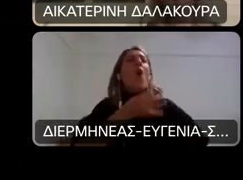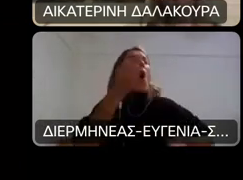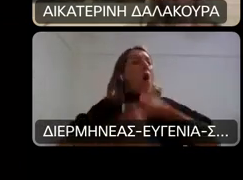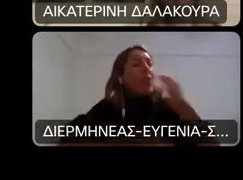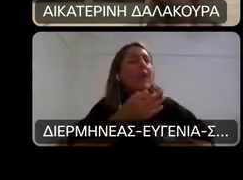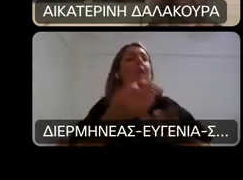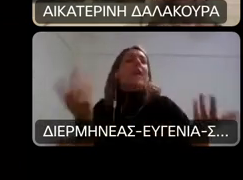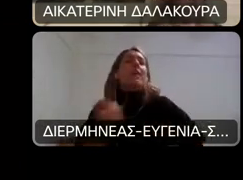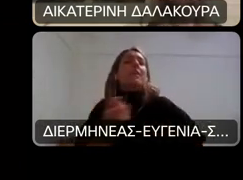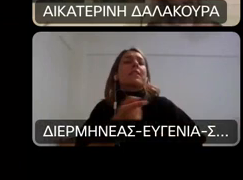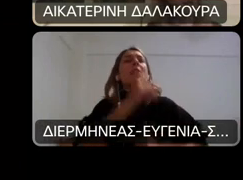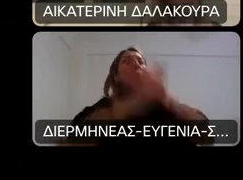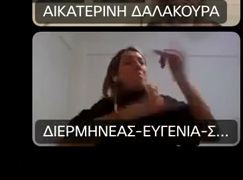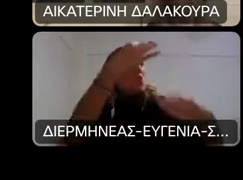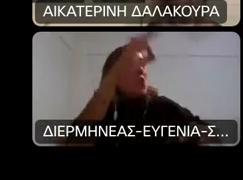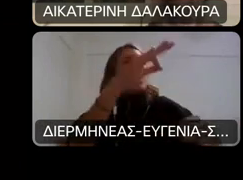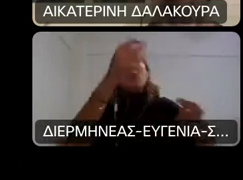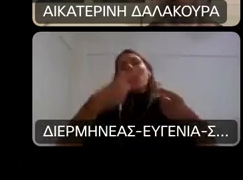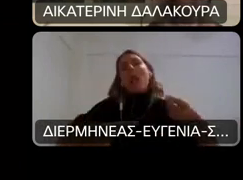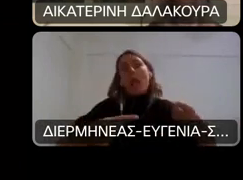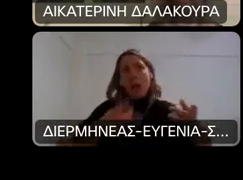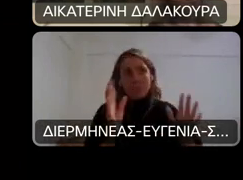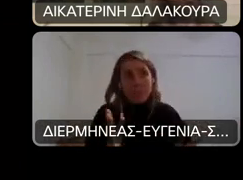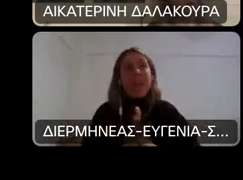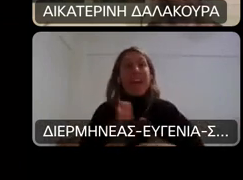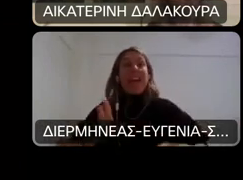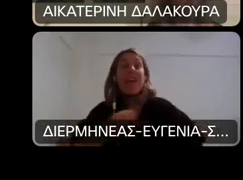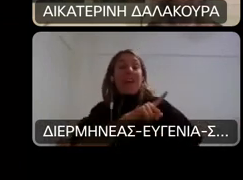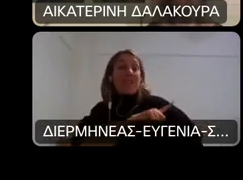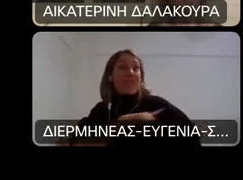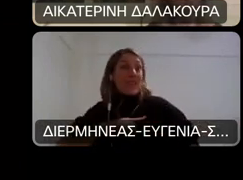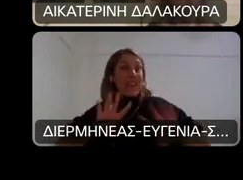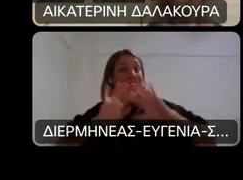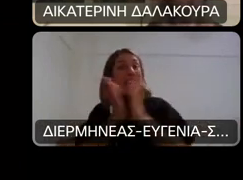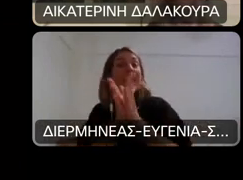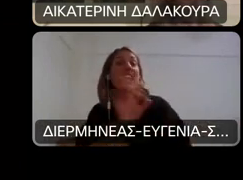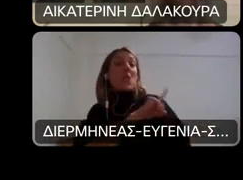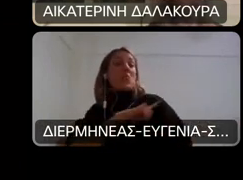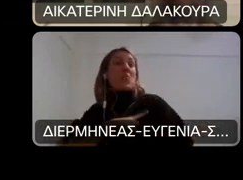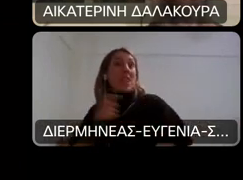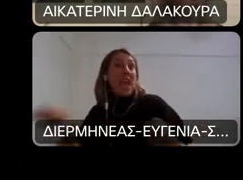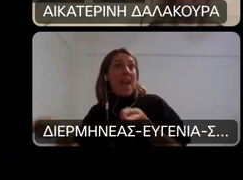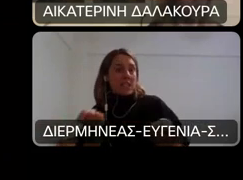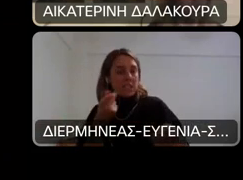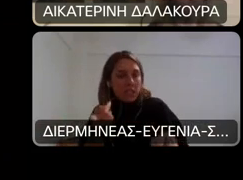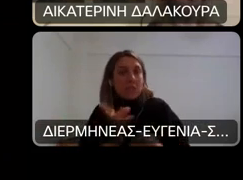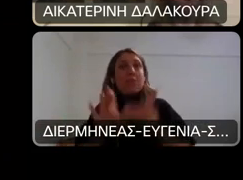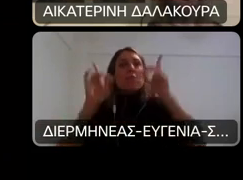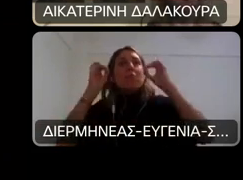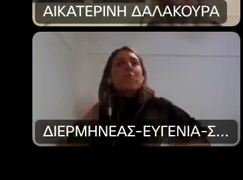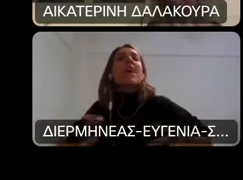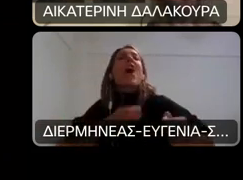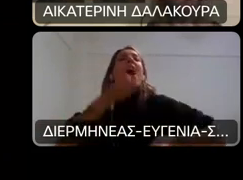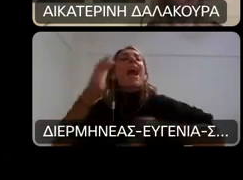για τις ιστοσελίδες κλπ., η Γενική Διεύθυνση του Ιδρύματος αποφάσισε να βγάλει ένα εγχειρίδιο σύνταξης